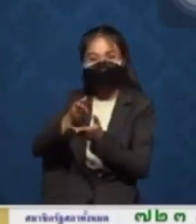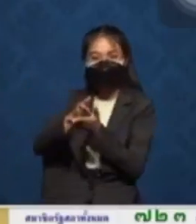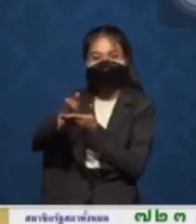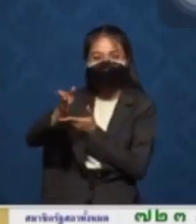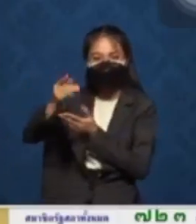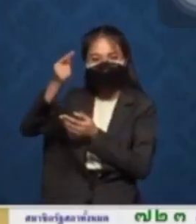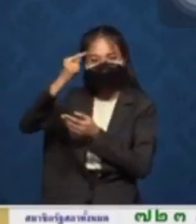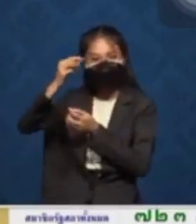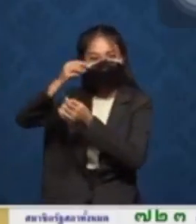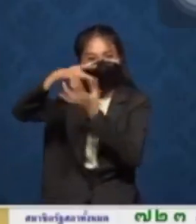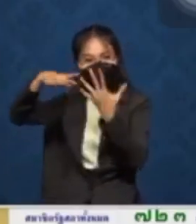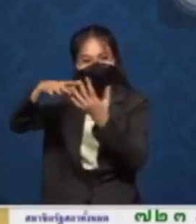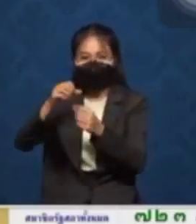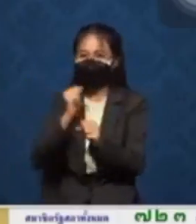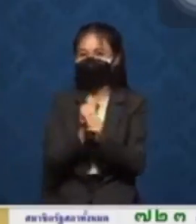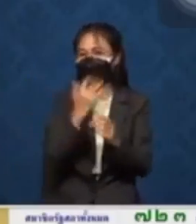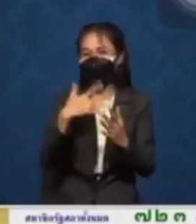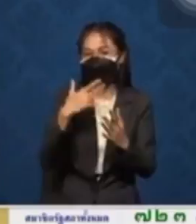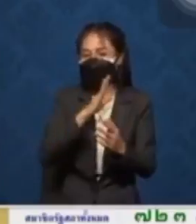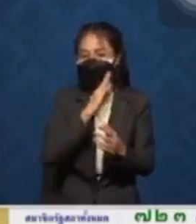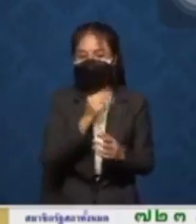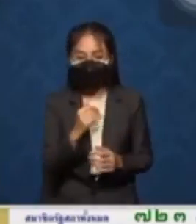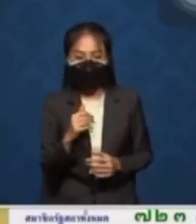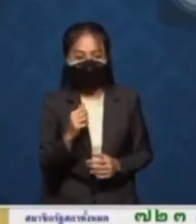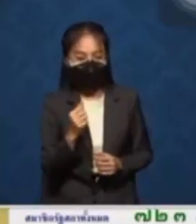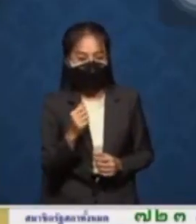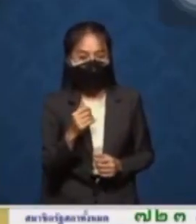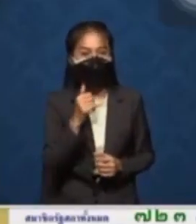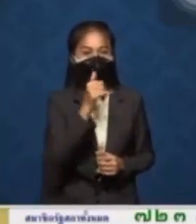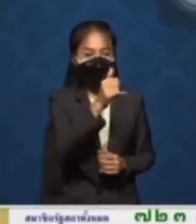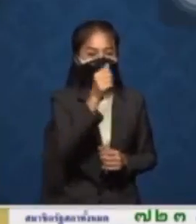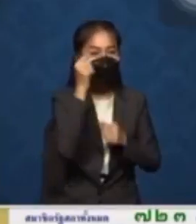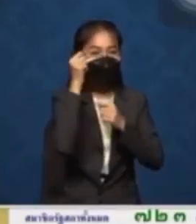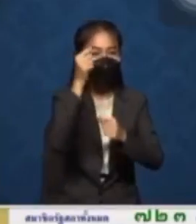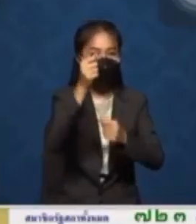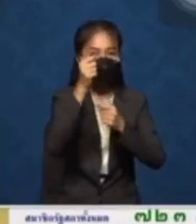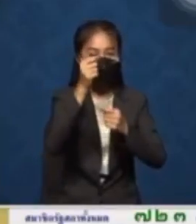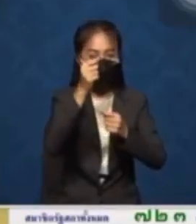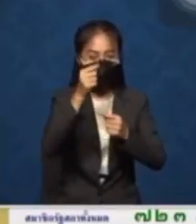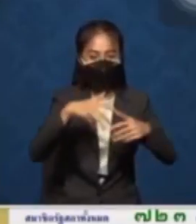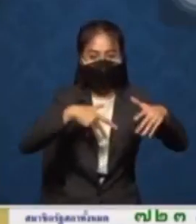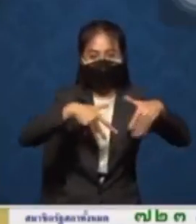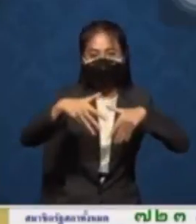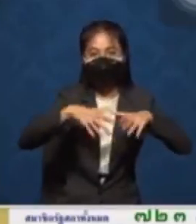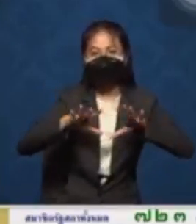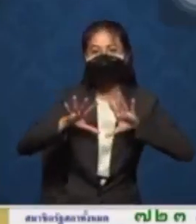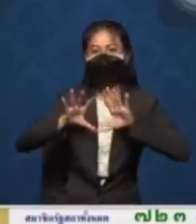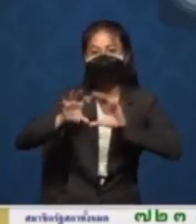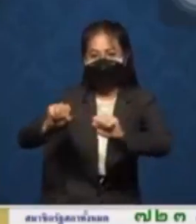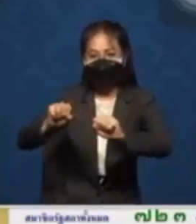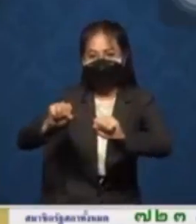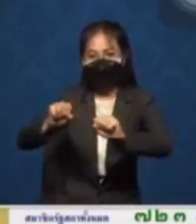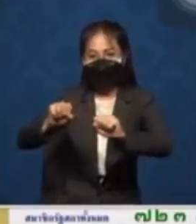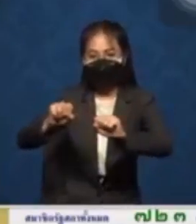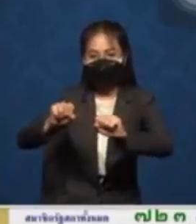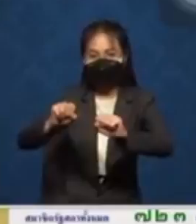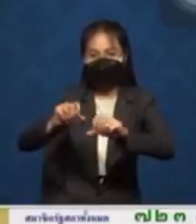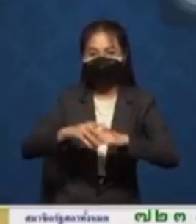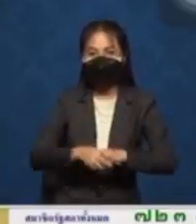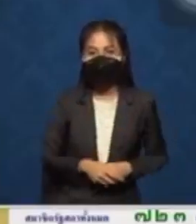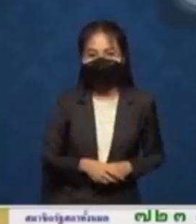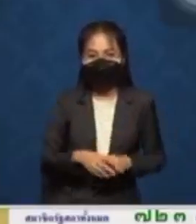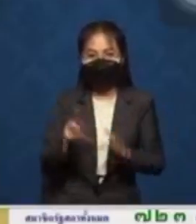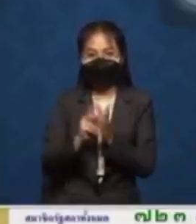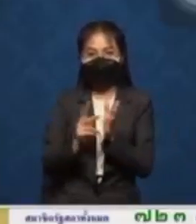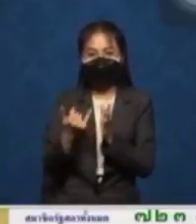ราะเพียงแค่ออกมารณรงค์นั้นก็ทำให้ประชาชนเกือบ200คนถูกจับกุมและก็ดำเนินคดีแม้กระทั่ง